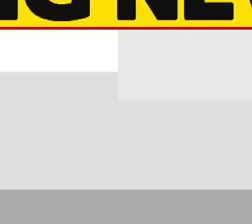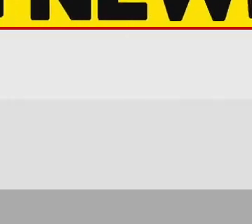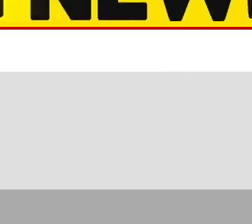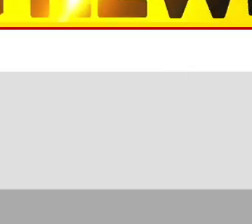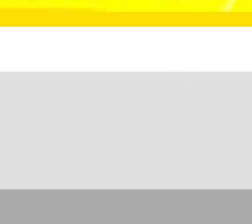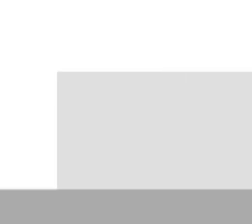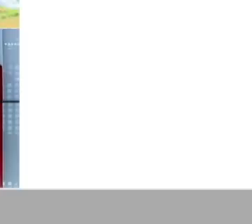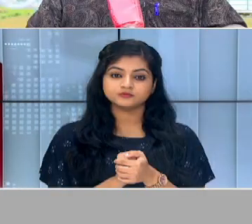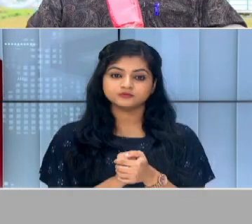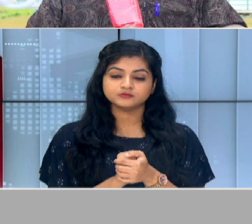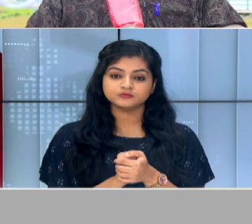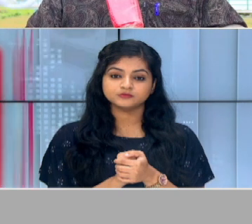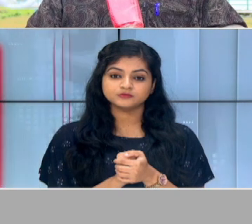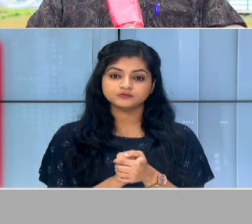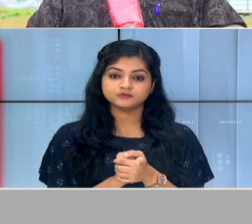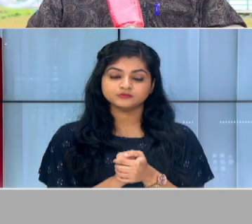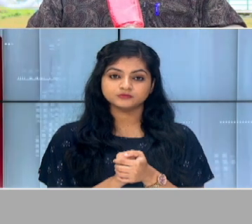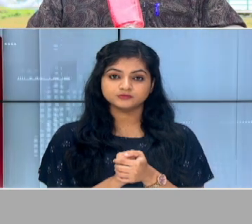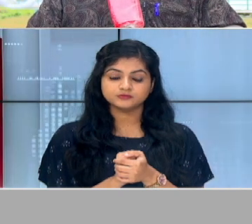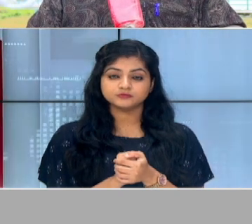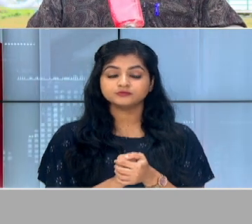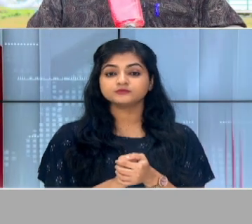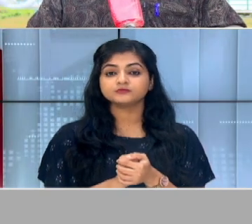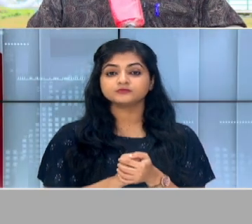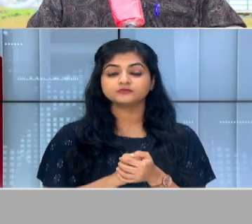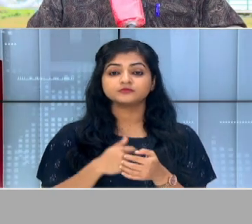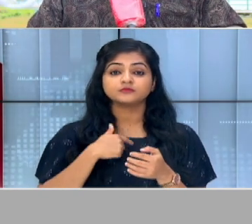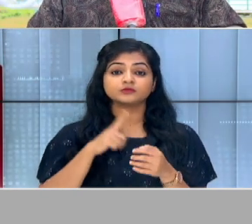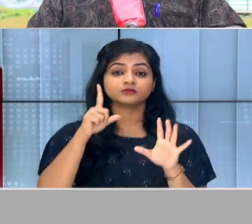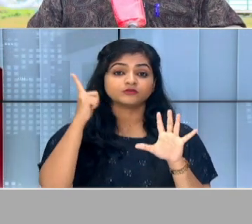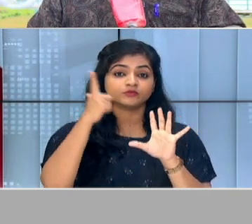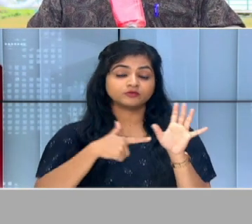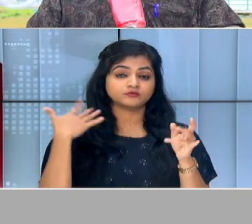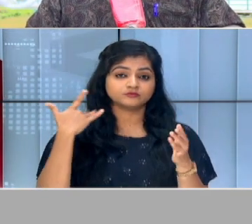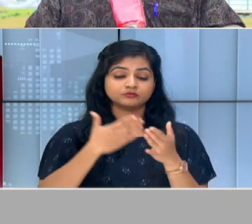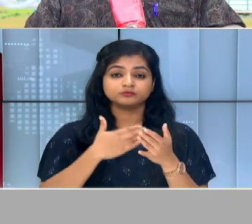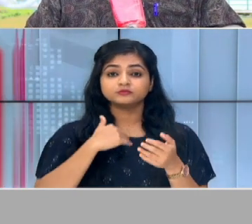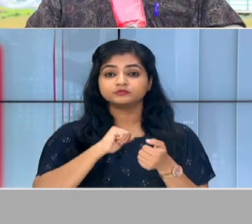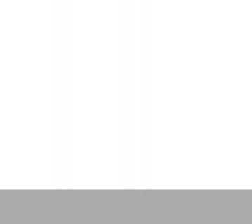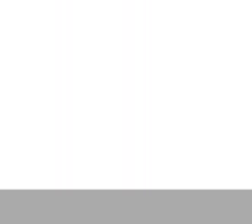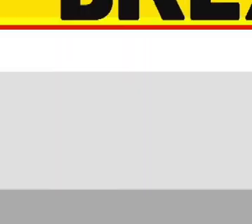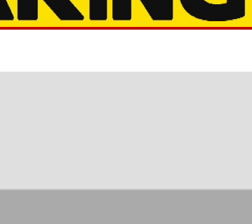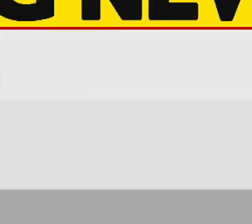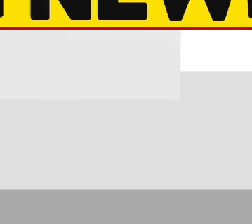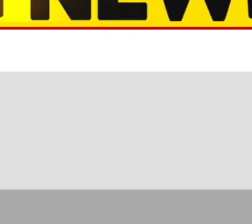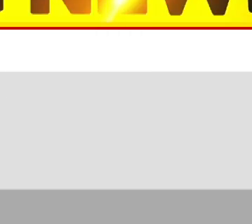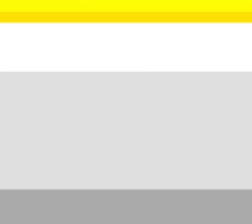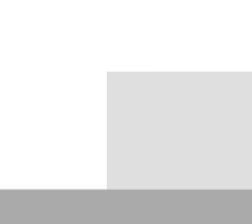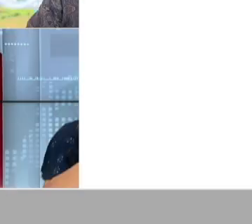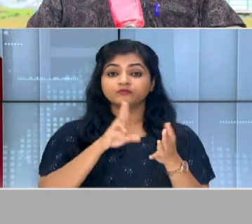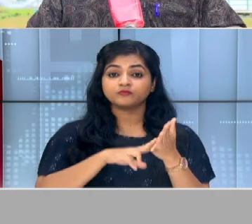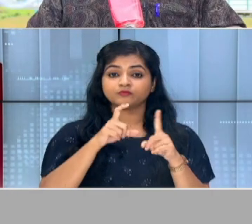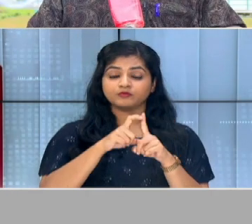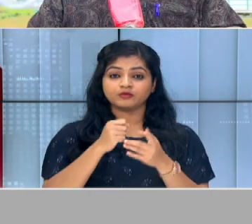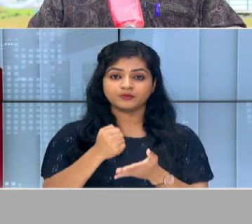ബഹുമാനപ്പെട്ട കായംകുളം MLA ശ്രീ സി കെ സദാശൻ സാറാണ് ഈ ഒരു അവസരം എനിക്ക് തന്നത്. ഇതിനുവേണ്ടി ഫണ്ട് കണ്ടെത്താൻ ഞങ്ങൾ കുറേ